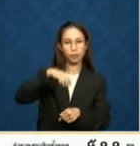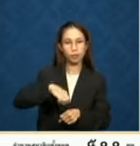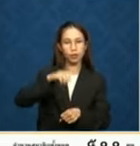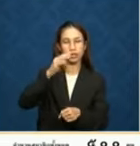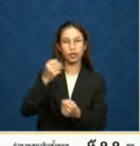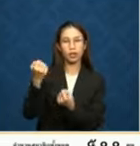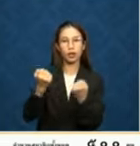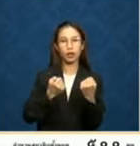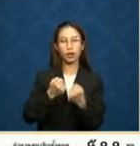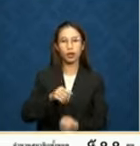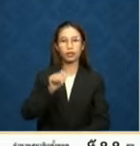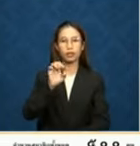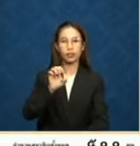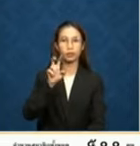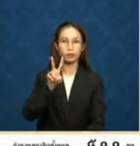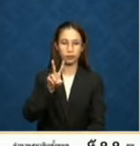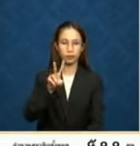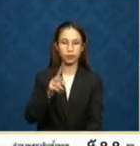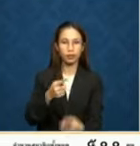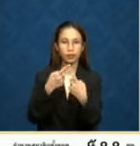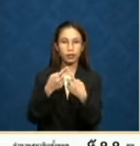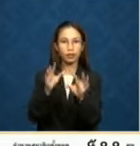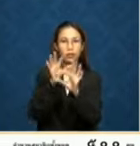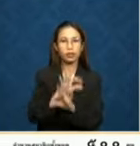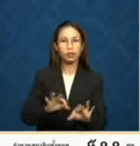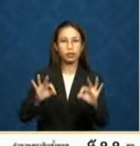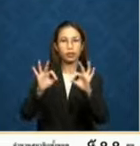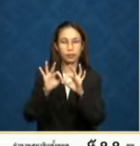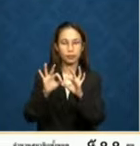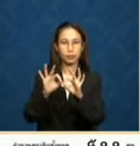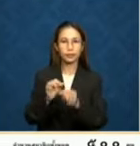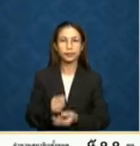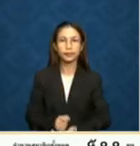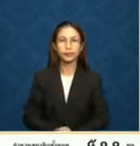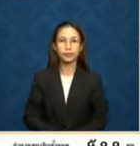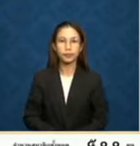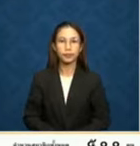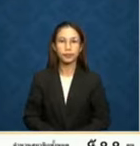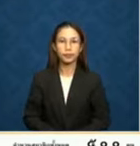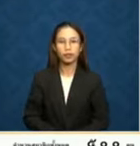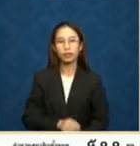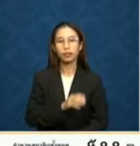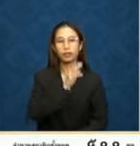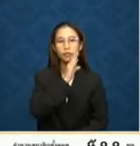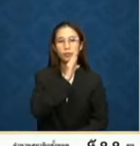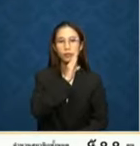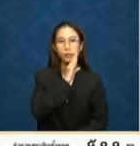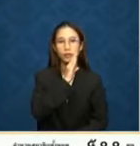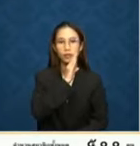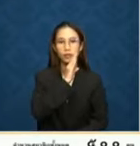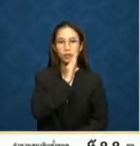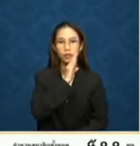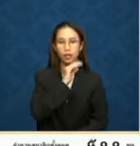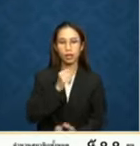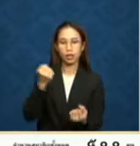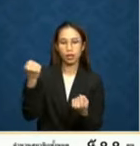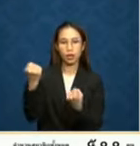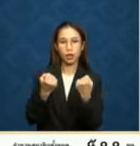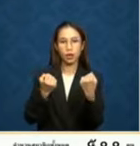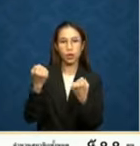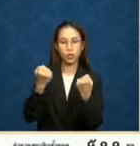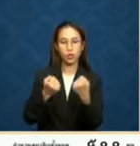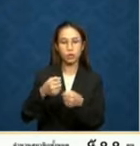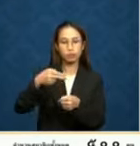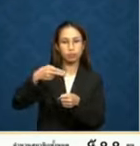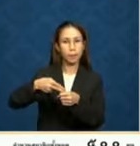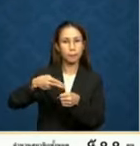ามความตองการแต่ที่สำคัญใบกวานั้นนะครับถ้าหากถึงจุดที่ลดยต์ระบบสันดา